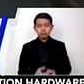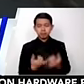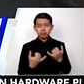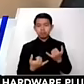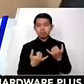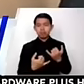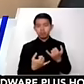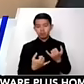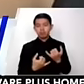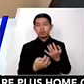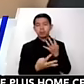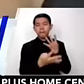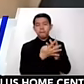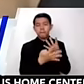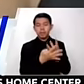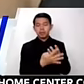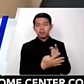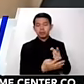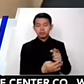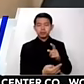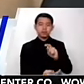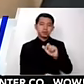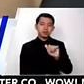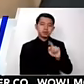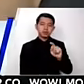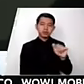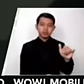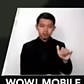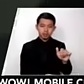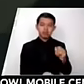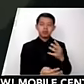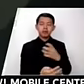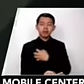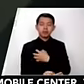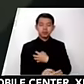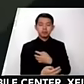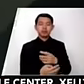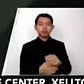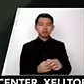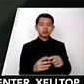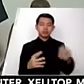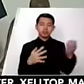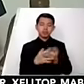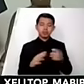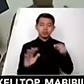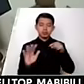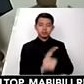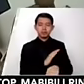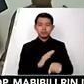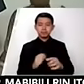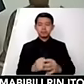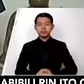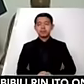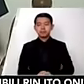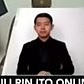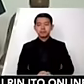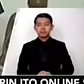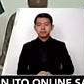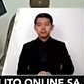suspect na nahaharap sa kasong frustrated murder EJ Gomez nagbabalita para sa GMA integrated